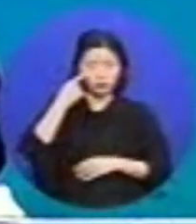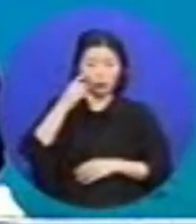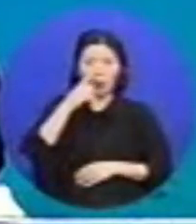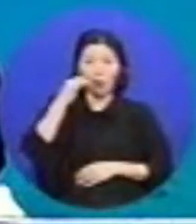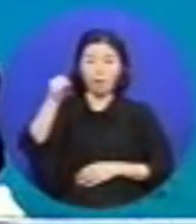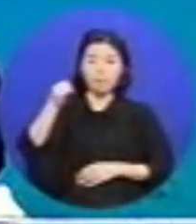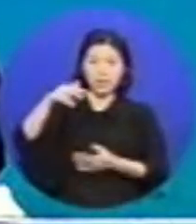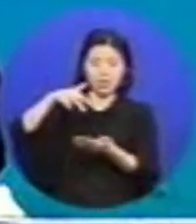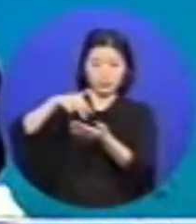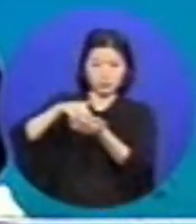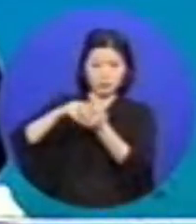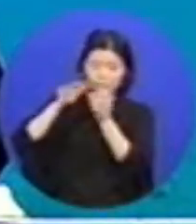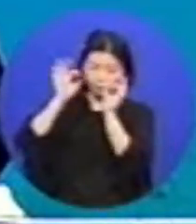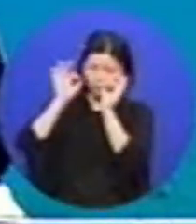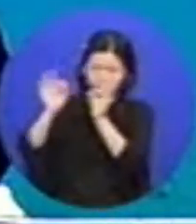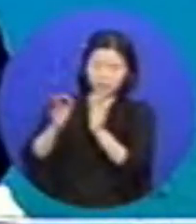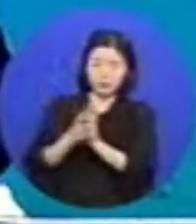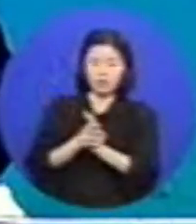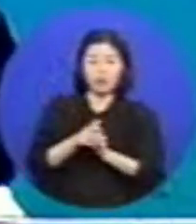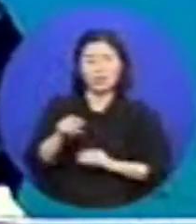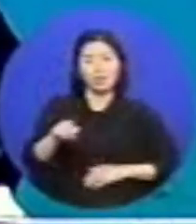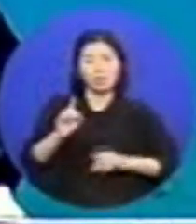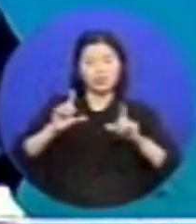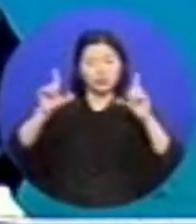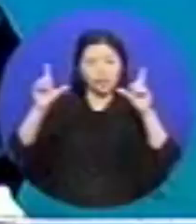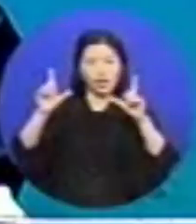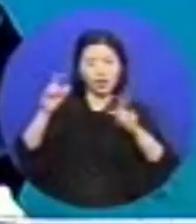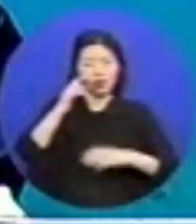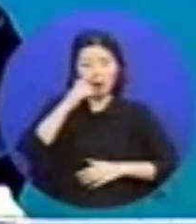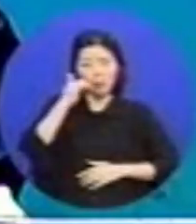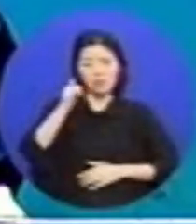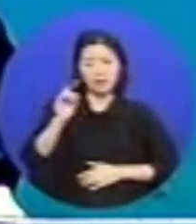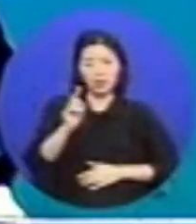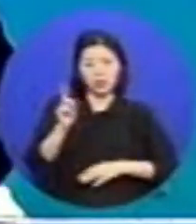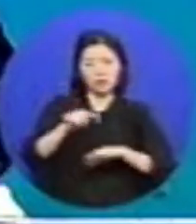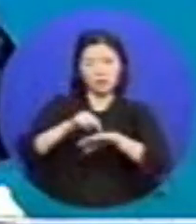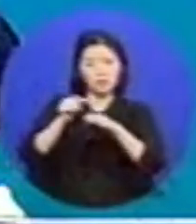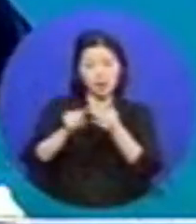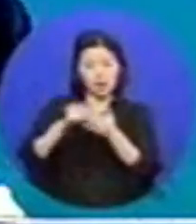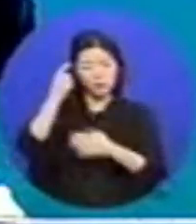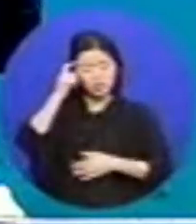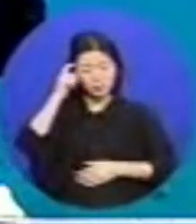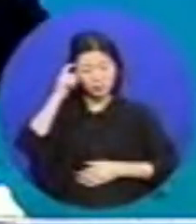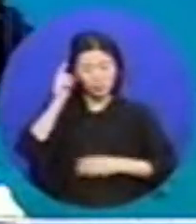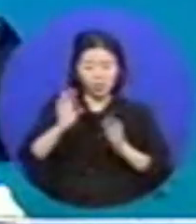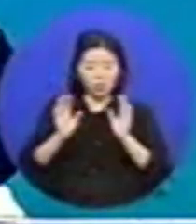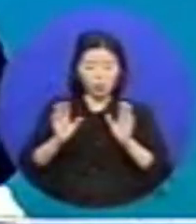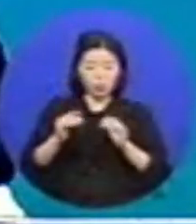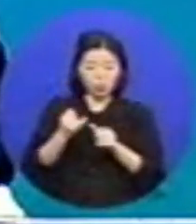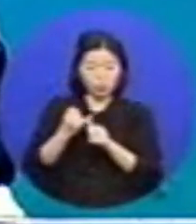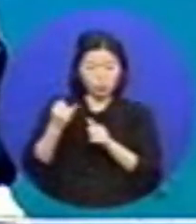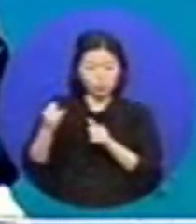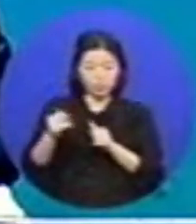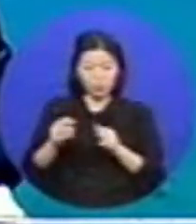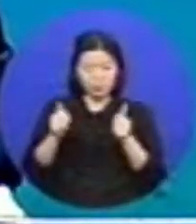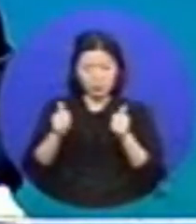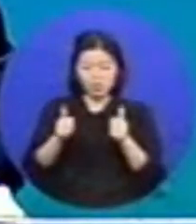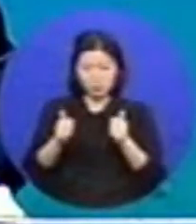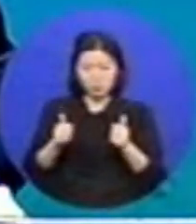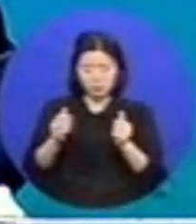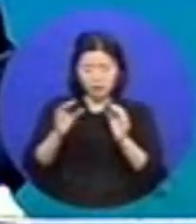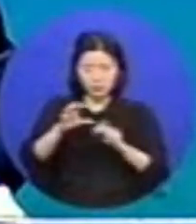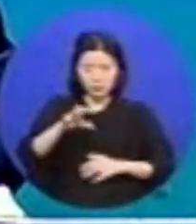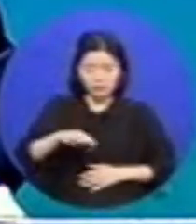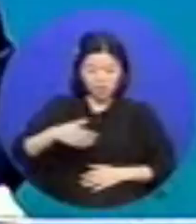거예요. 그날 엄마는 어떤 심정이었나. 오늘 남편 재판하러 가는 재판정에